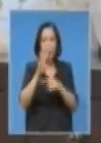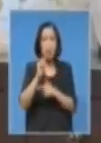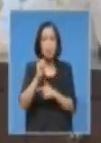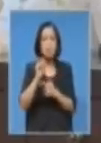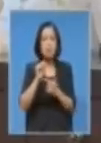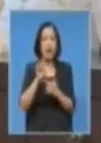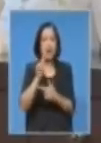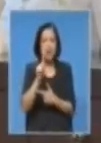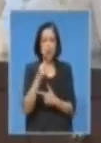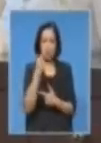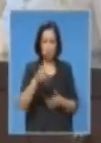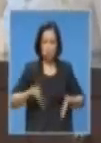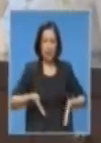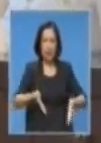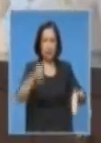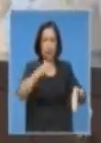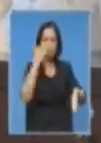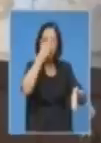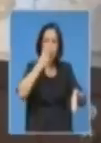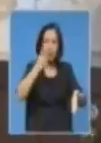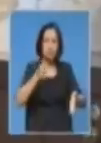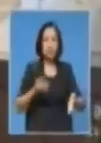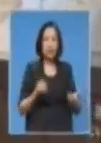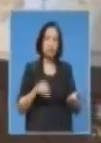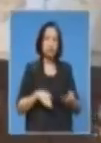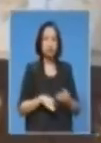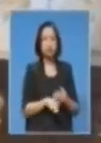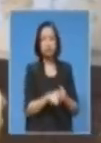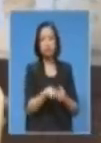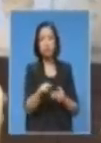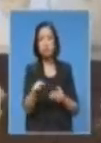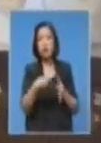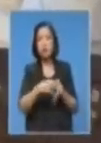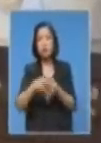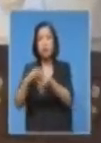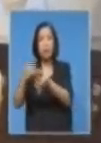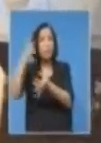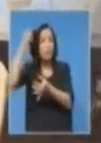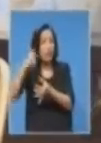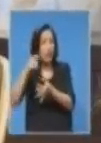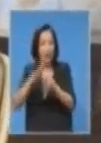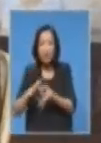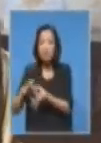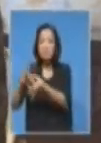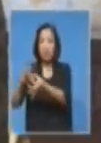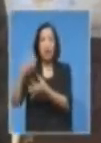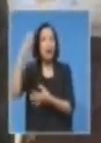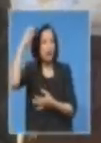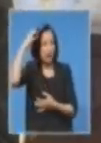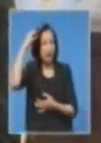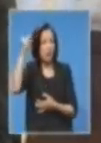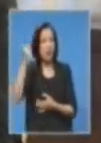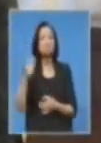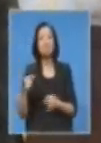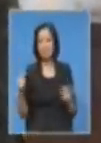เส้นทางนี้ในที่สุดจะเชื่อมระหว่างพม่ากับลาวเลยใช่ไหมฮะ ใช่ครับ โอเคครับ ก็เป็นเรื่องของอาเซียนด้วย ครับเป็นเรื่องของ